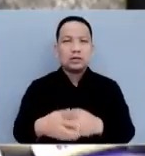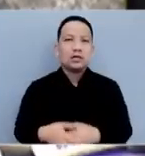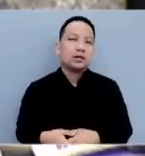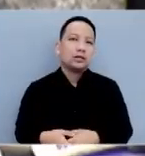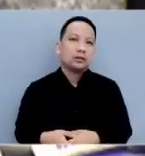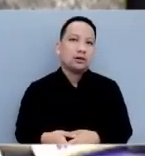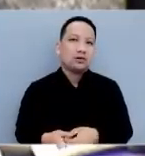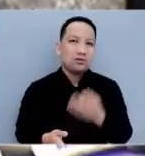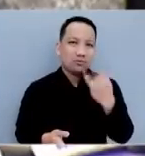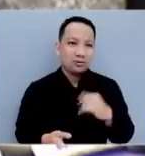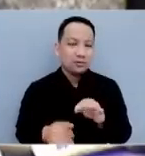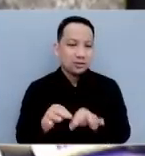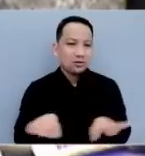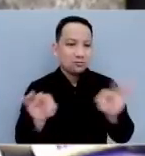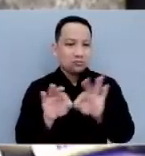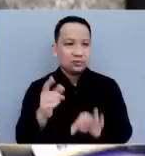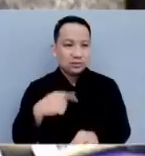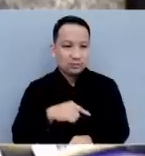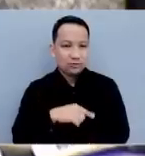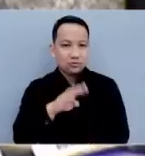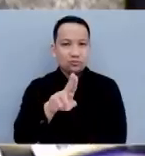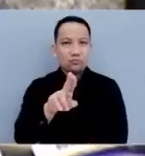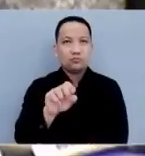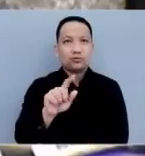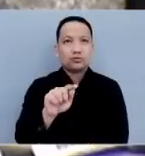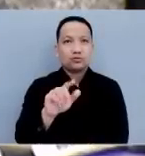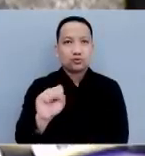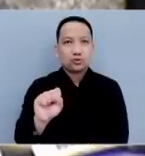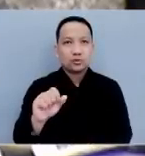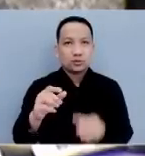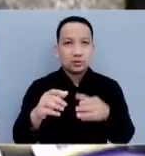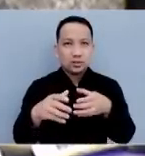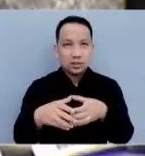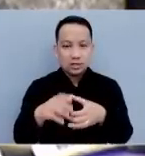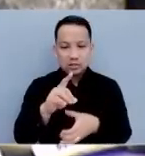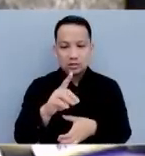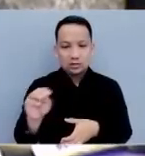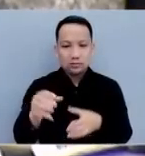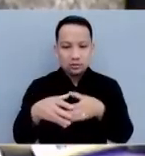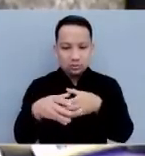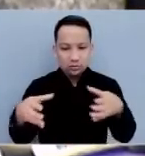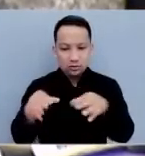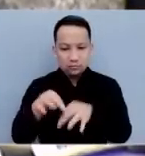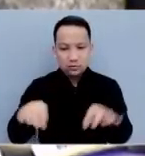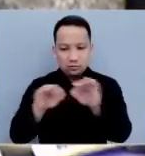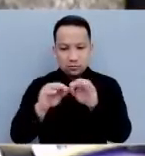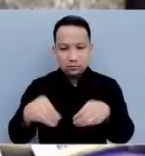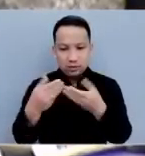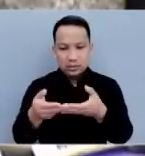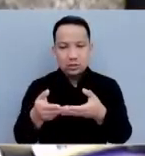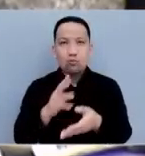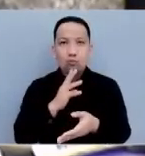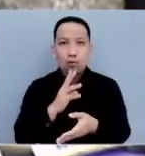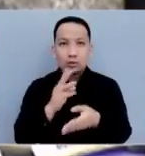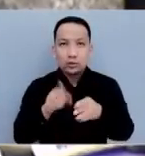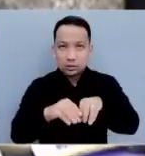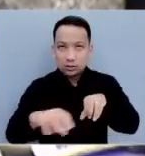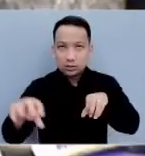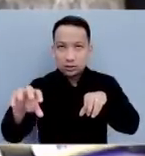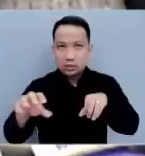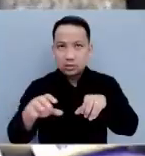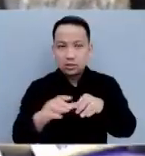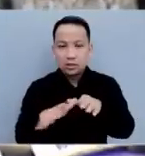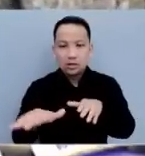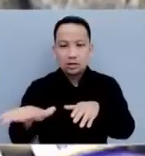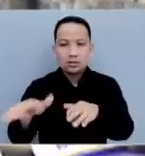napakalaga po ng Bustos Dam sa amin. Ito po ang nagbibigay ng tubig sa ating mga magsasaka. And of course, itong Angat